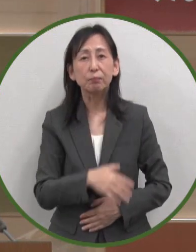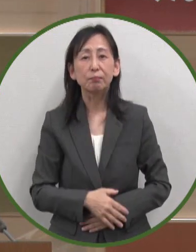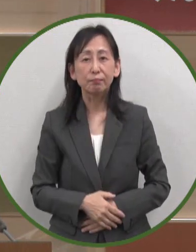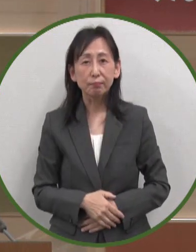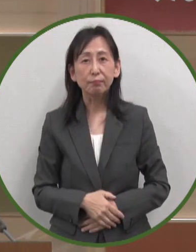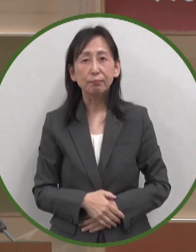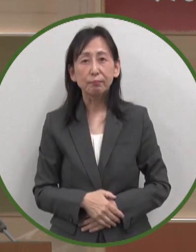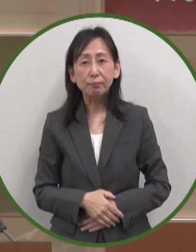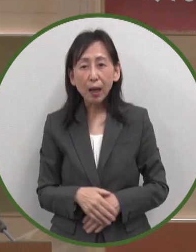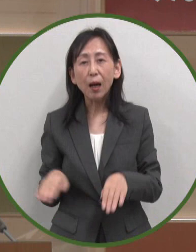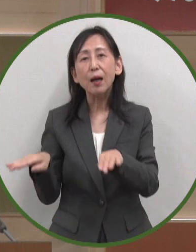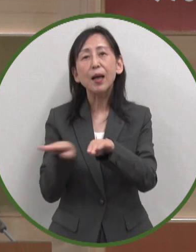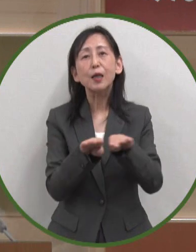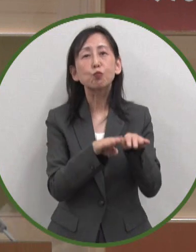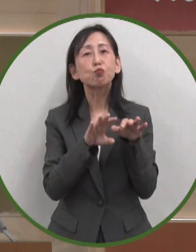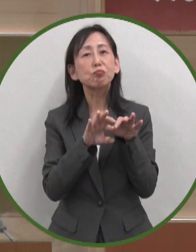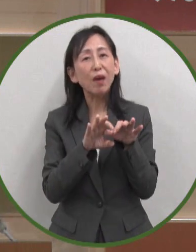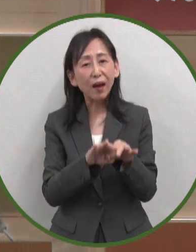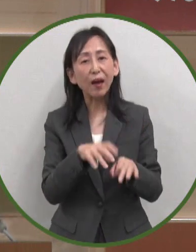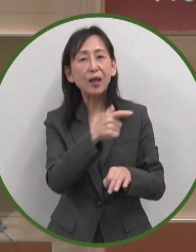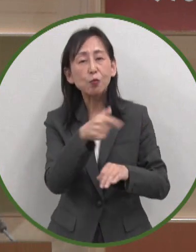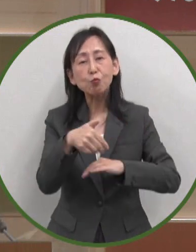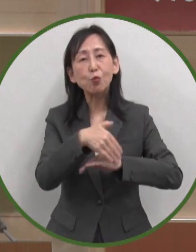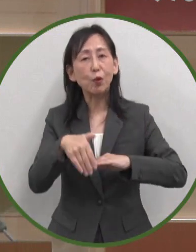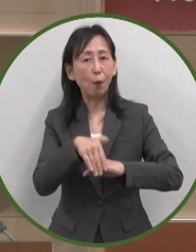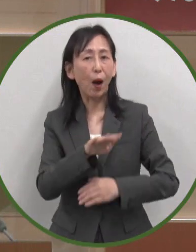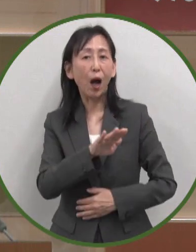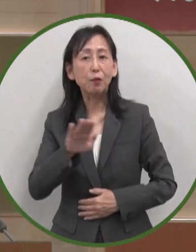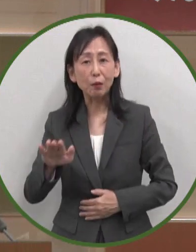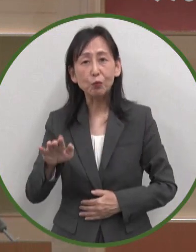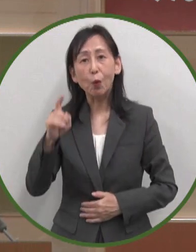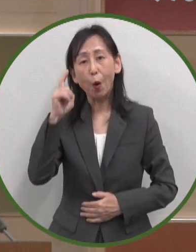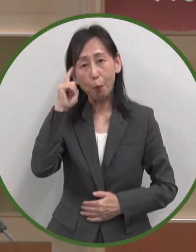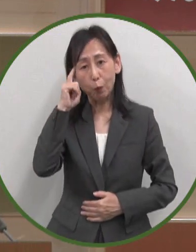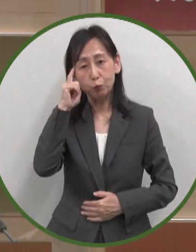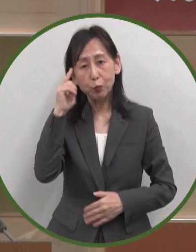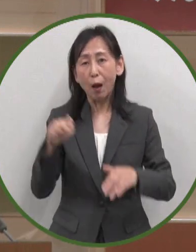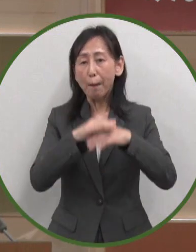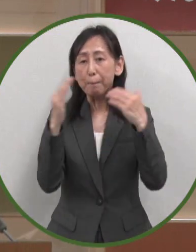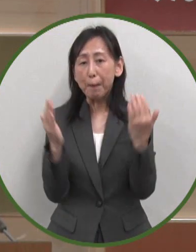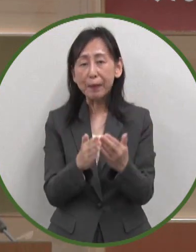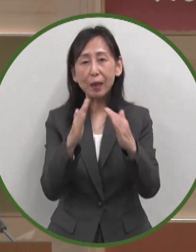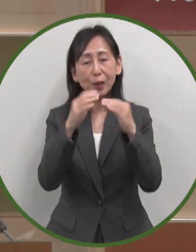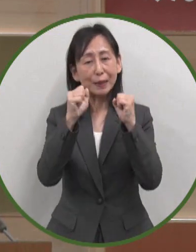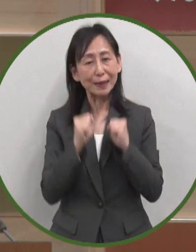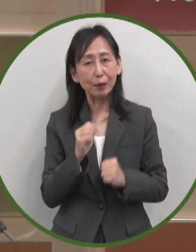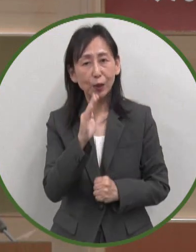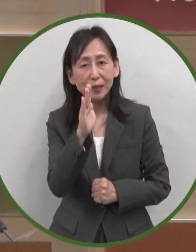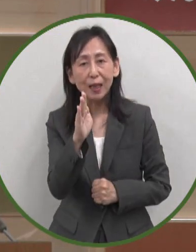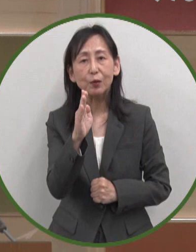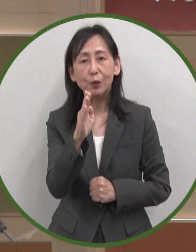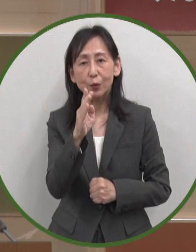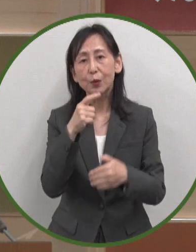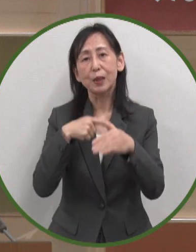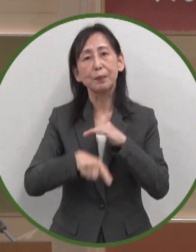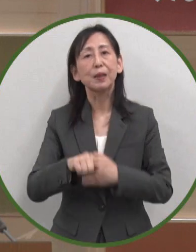で、まあ、いろいろご予定もあるでしょうから、そのもう全く外に出ないでくださいというふうには言いませんし、